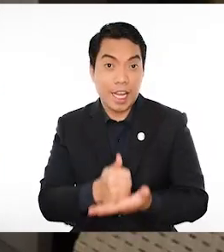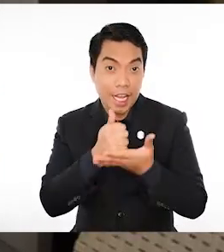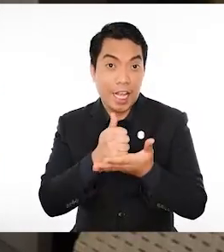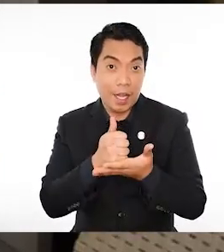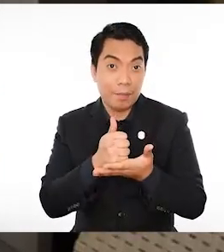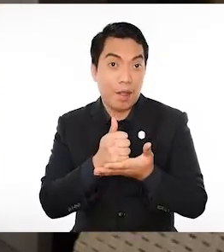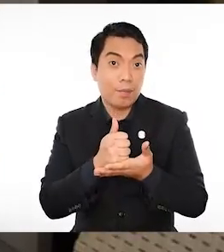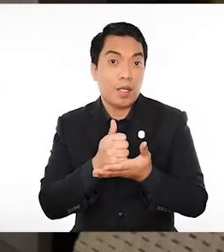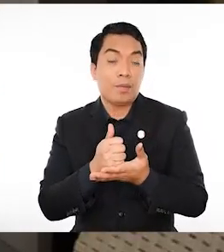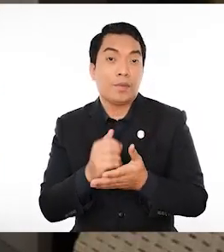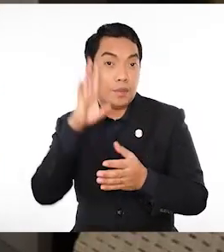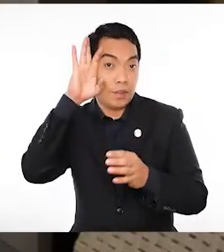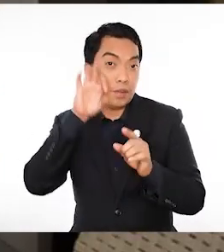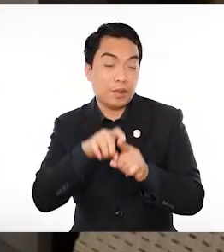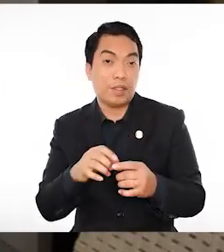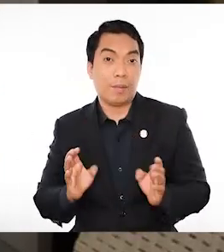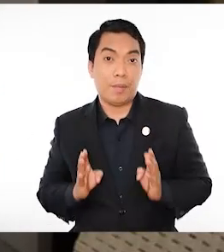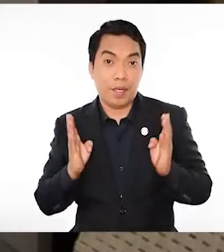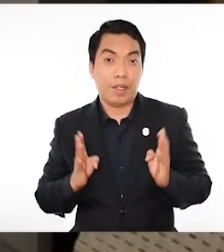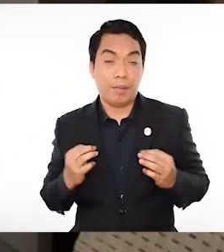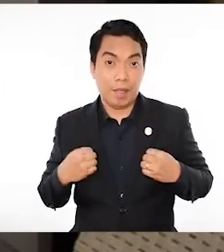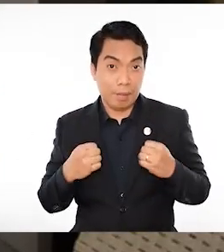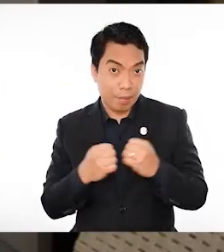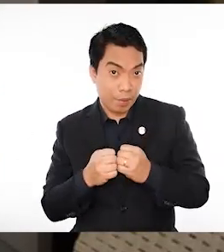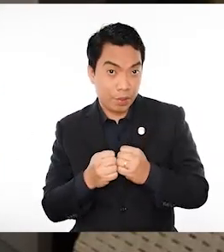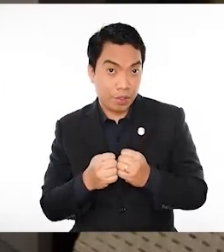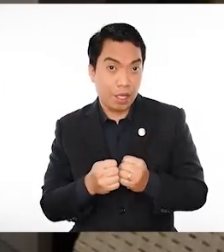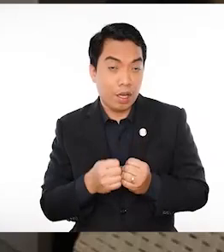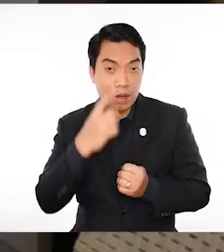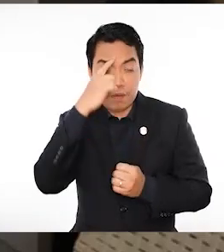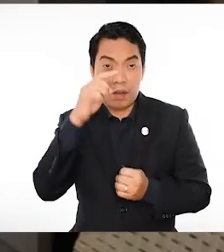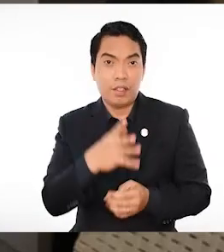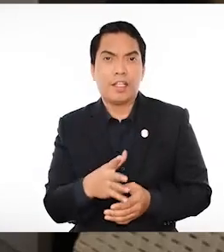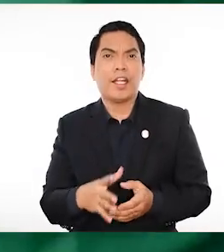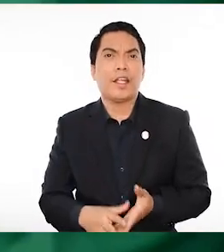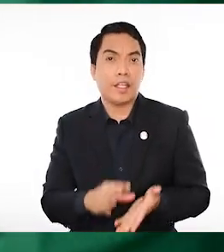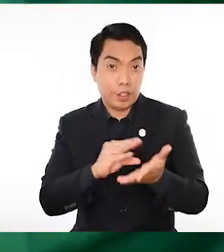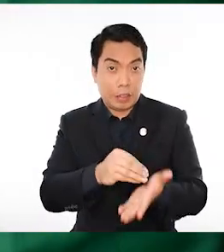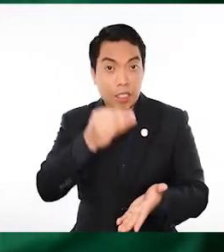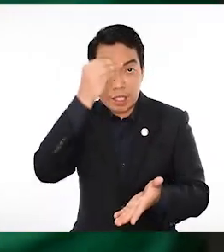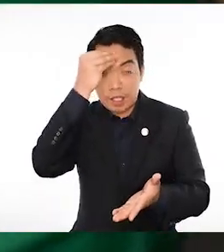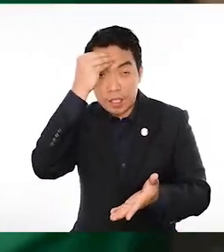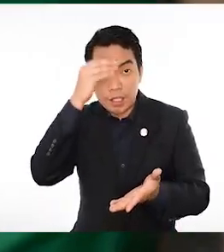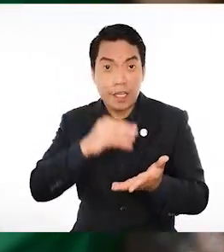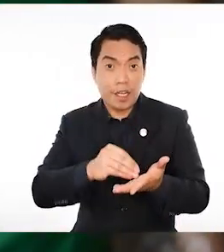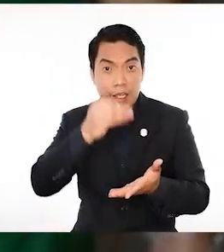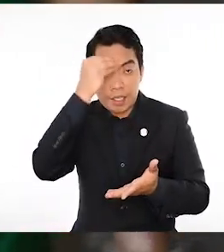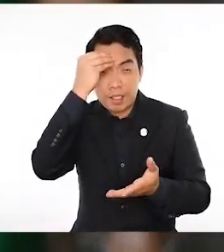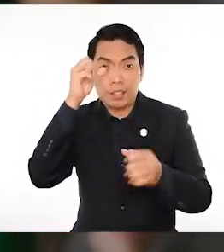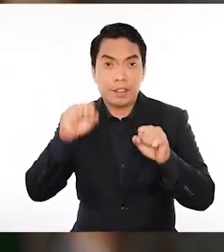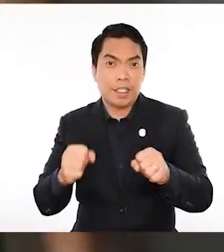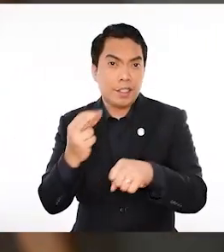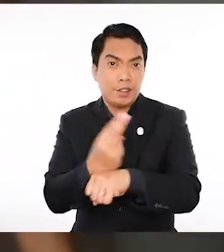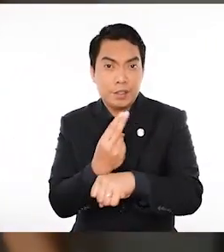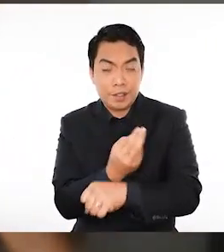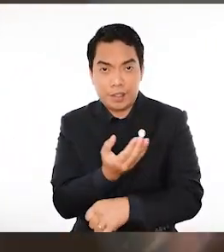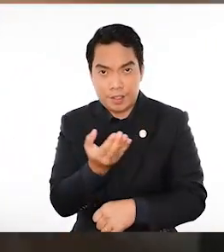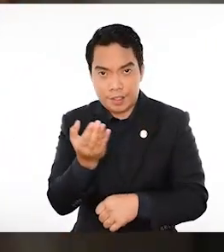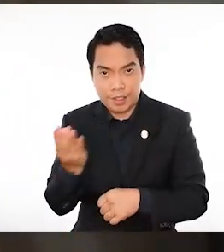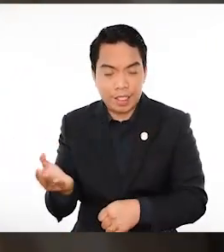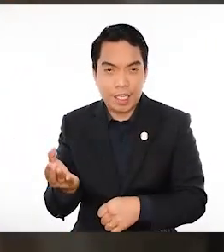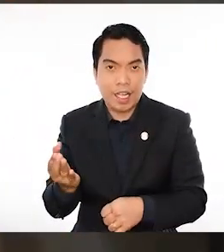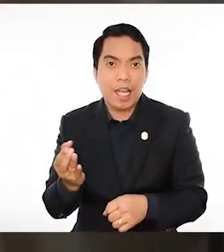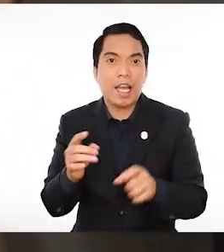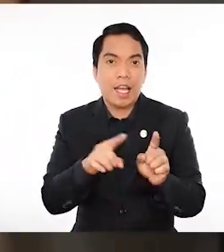ating mga kapatid na binhi upang sila po ay masangkapan ng mga kaalaman na magagamit po nila